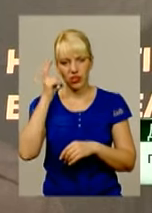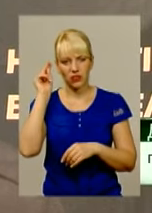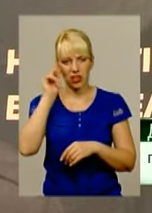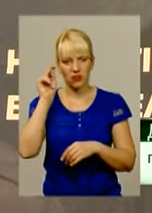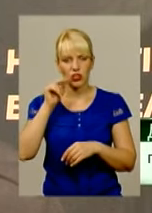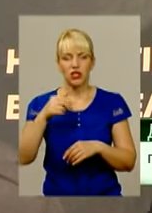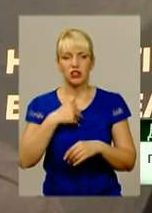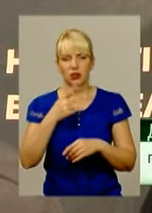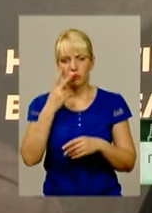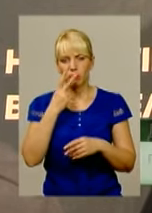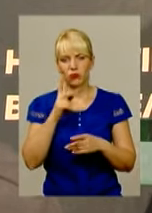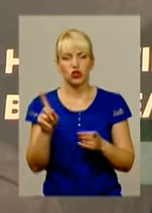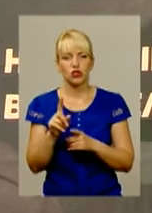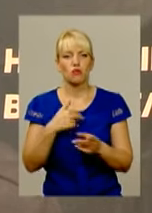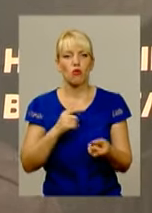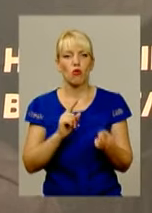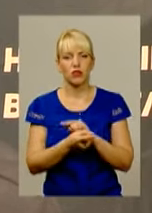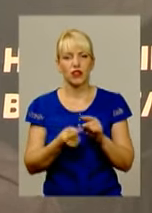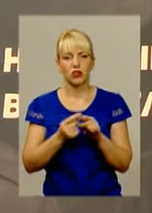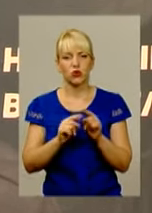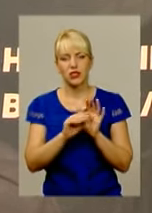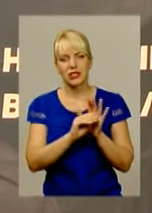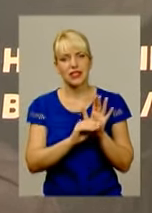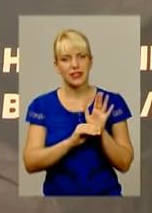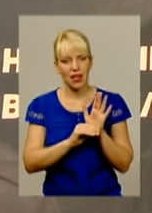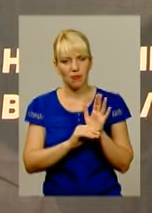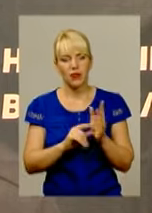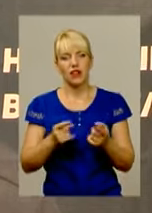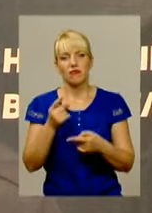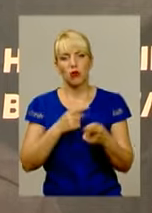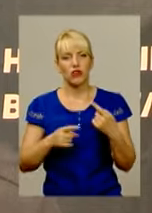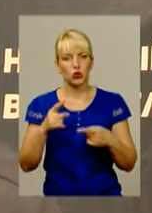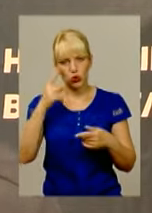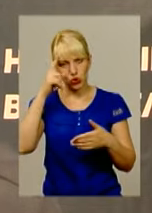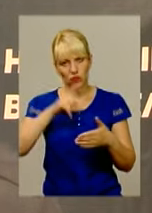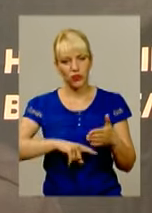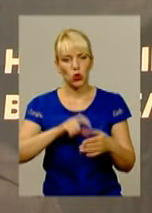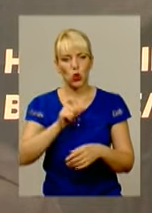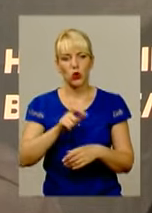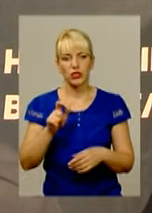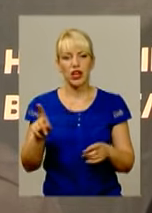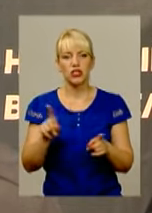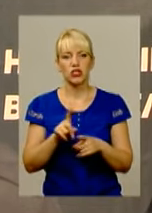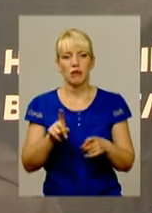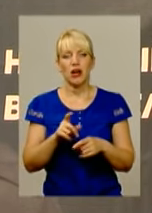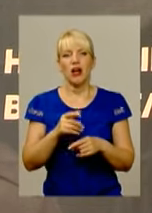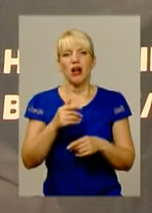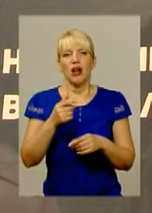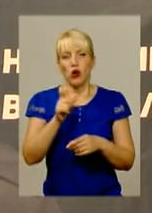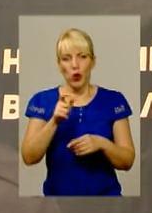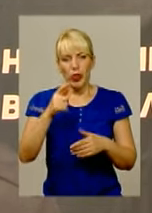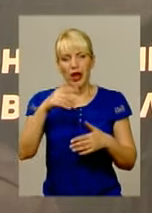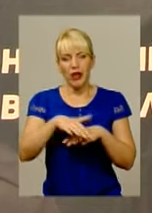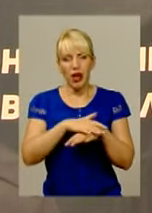ризикнути і реально поміняти щось в системі, вернути довіру людей, щоб вони бачили, вірили